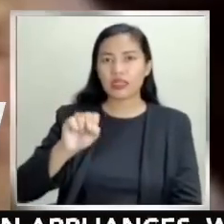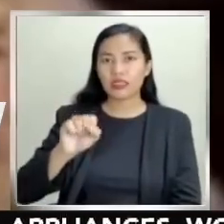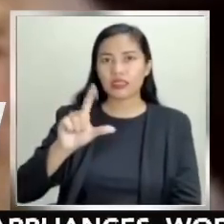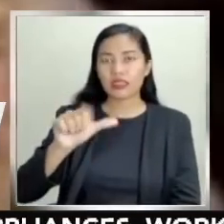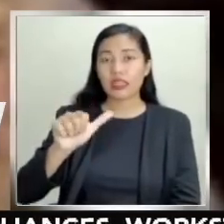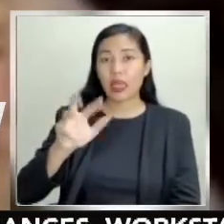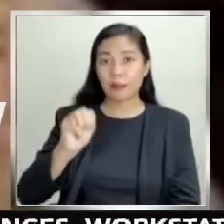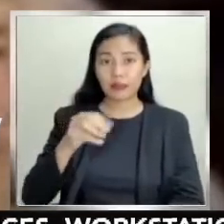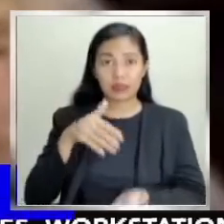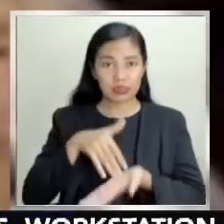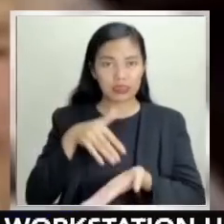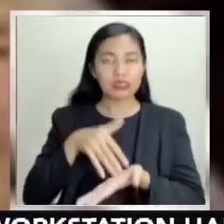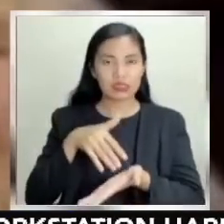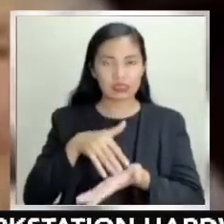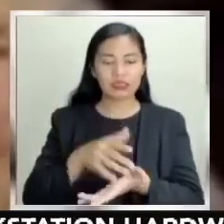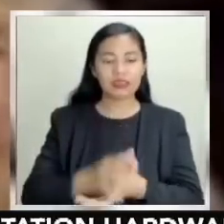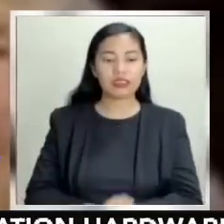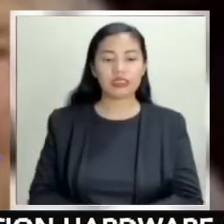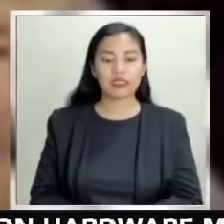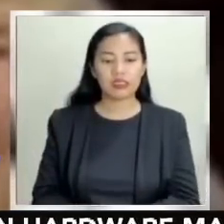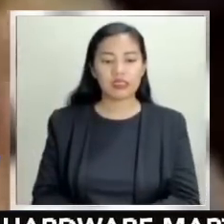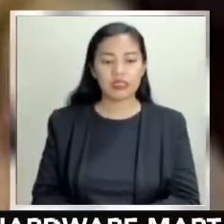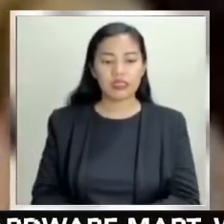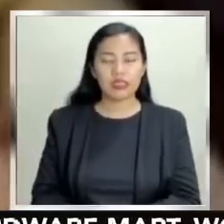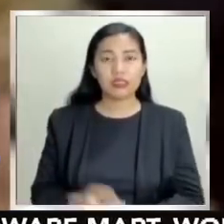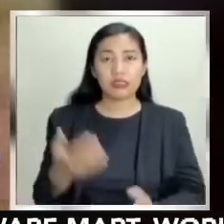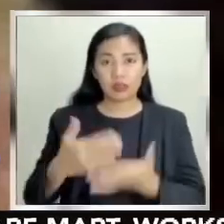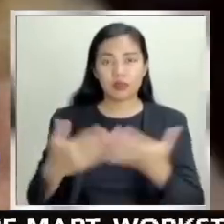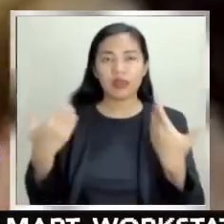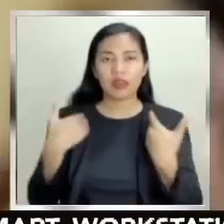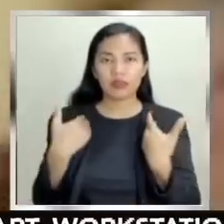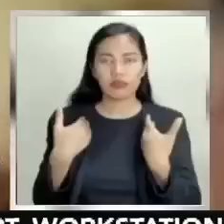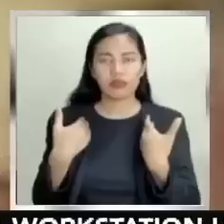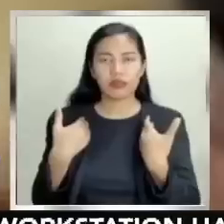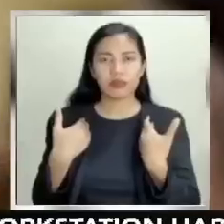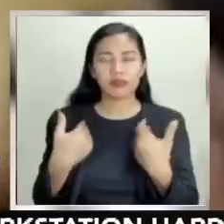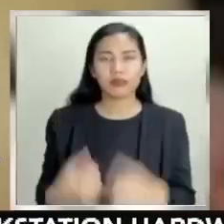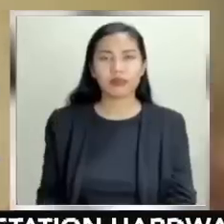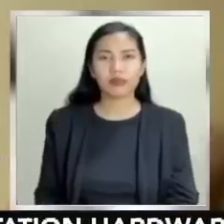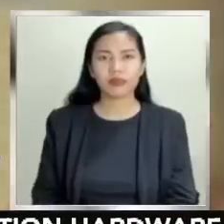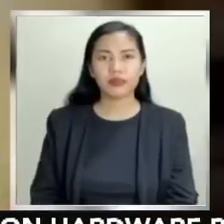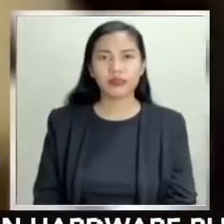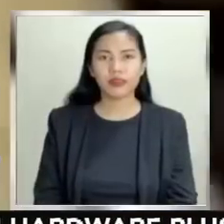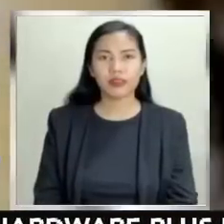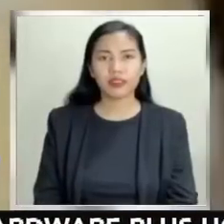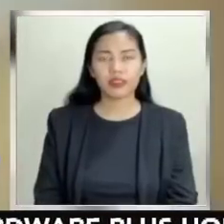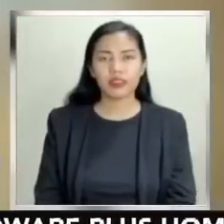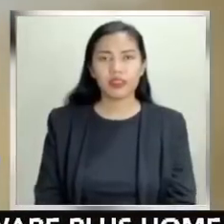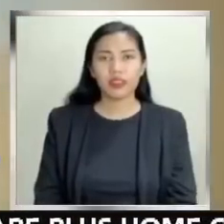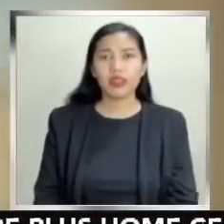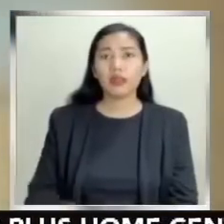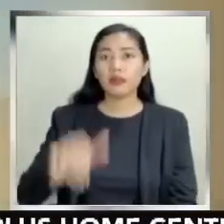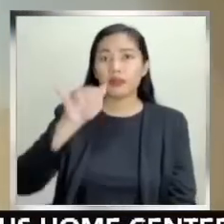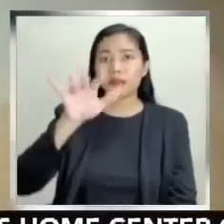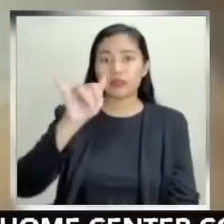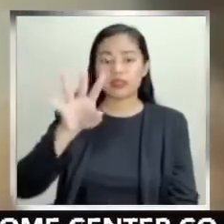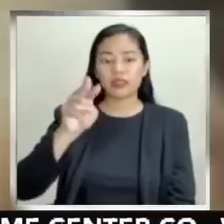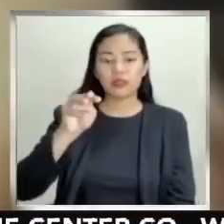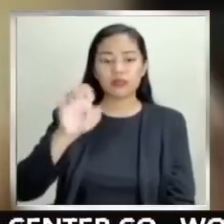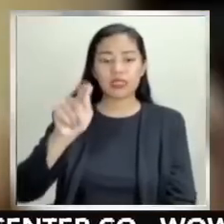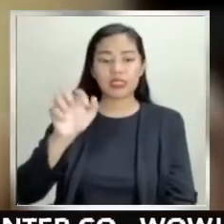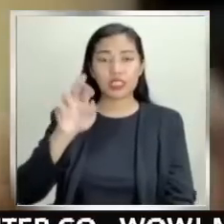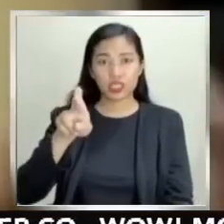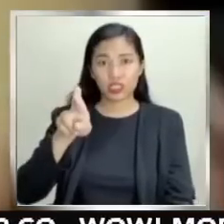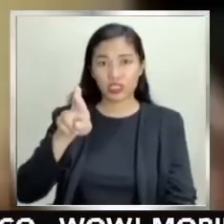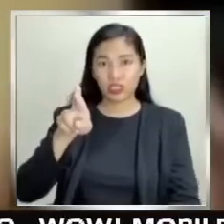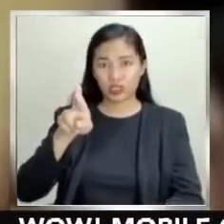na mga mortar, I think about 50 meters lang dito sa tinitirahan namin.